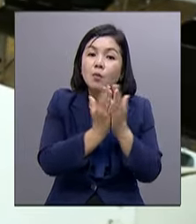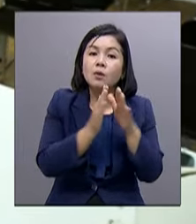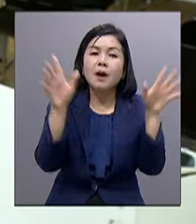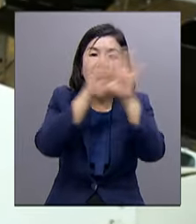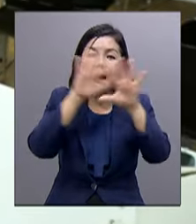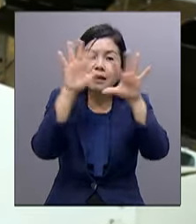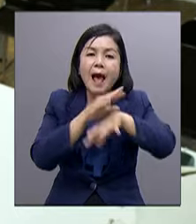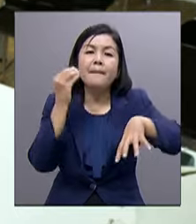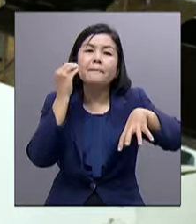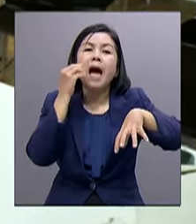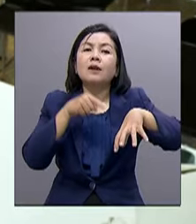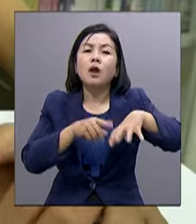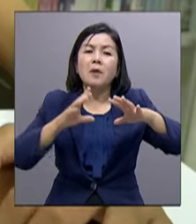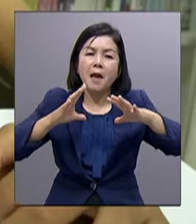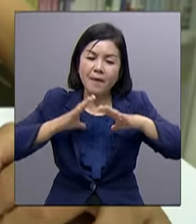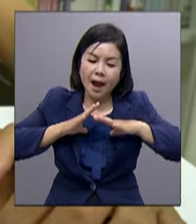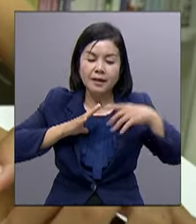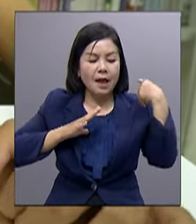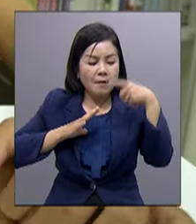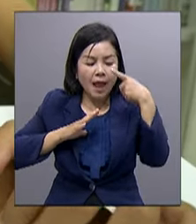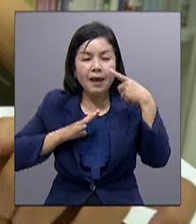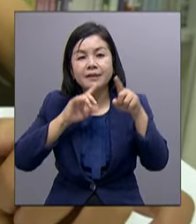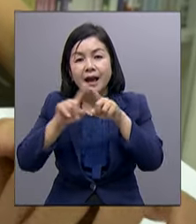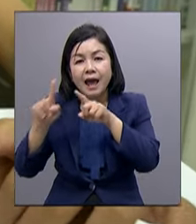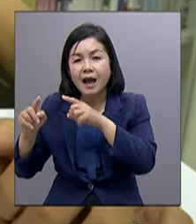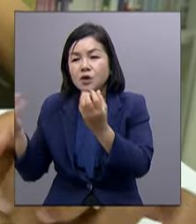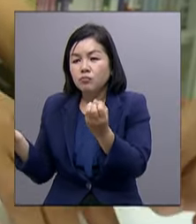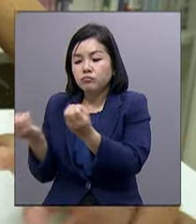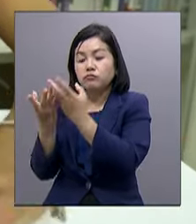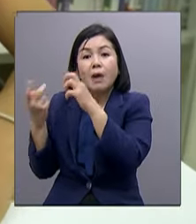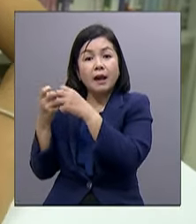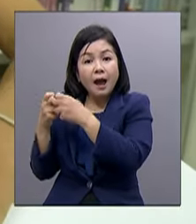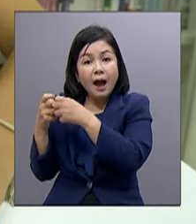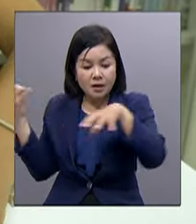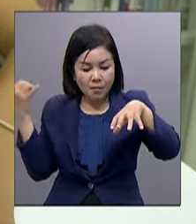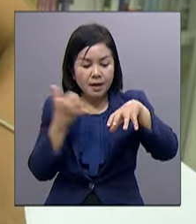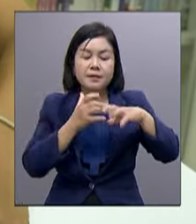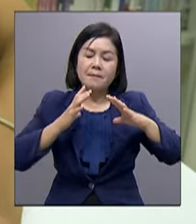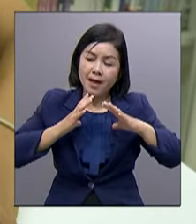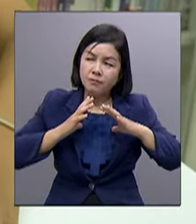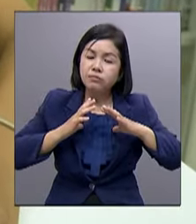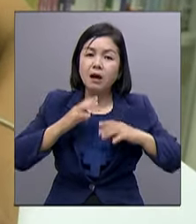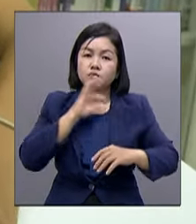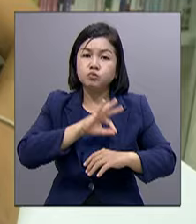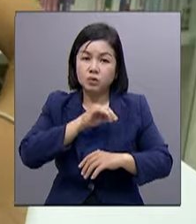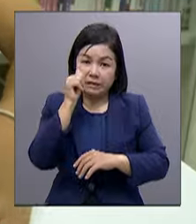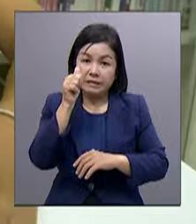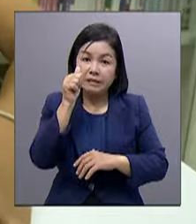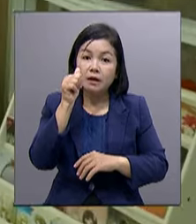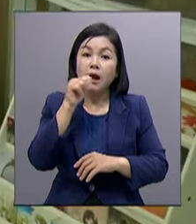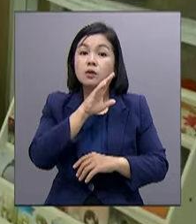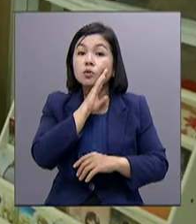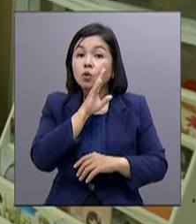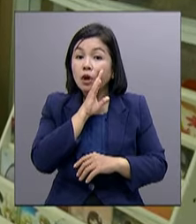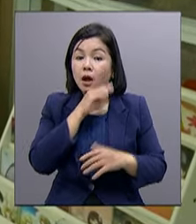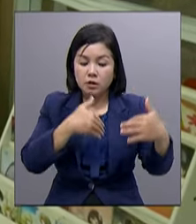หลังที่สองกับใครหลายๆคนที่เจอเรื่องปัญหาค่ะหนูก็เลยคิดว่ามันน่าจะดีมากๆถ้าเกิดแบบว่า